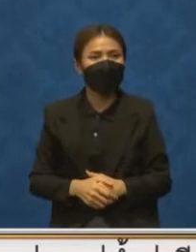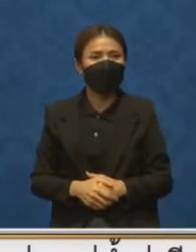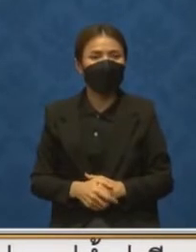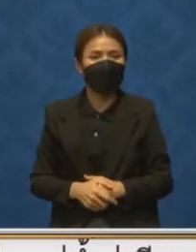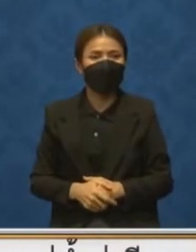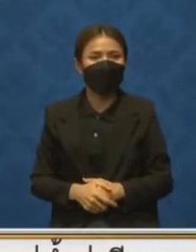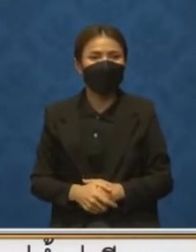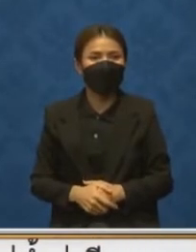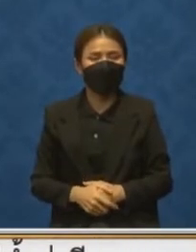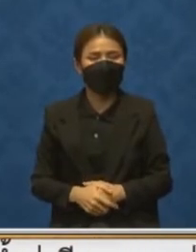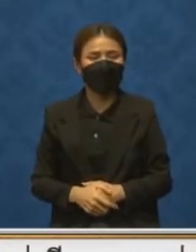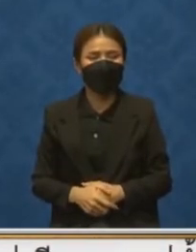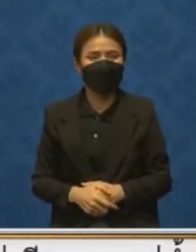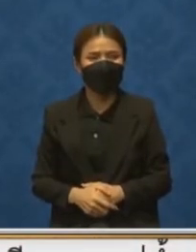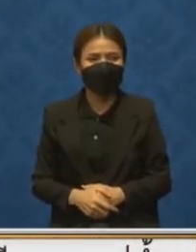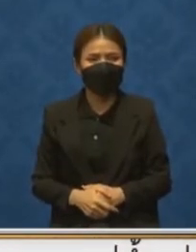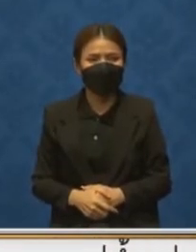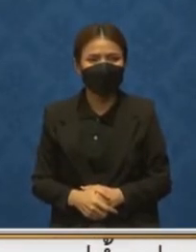่งด้านภาษา